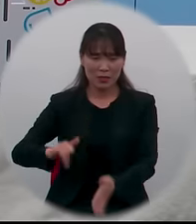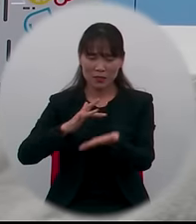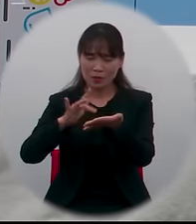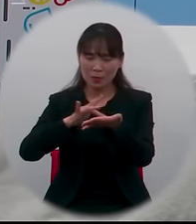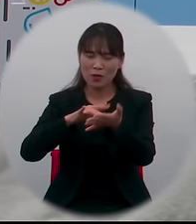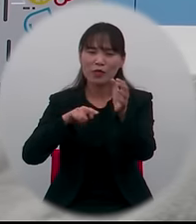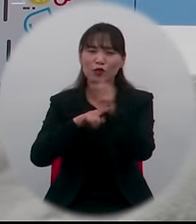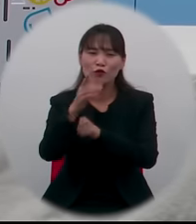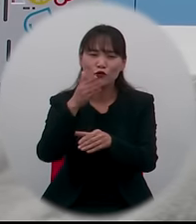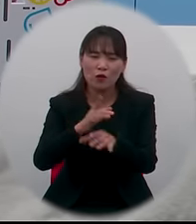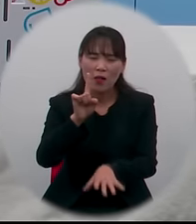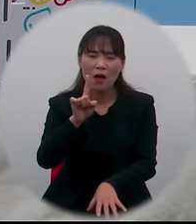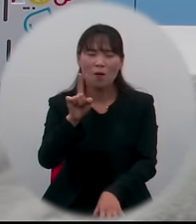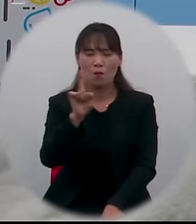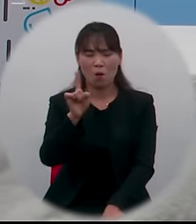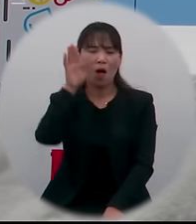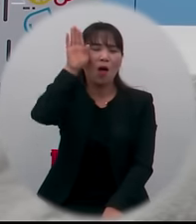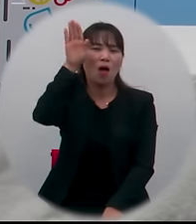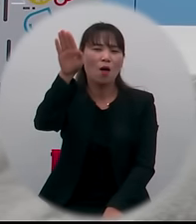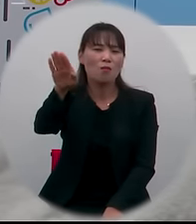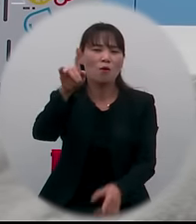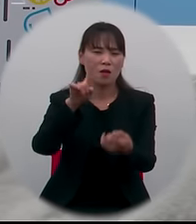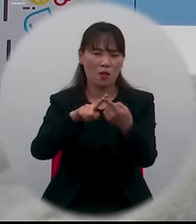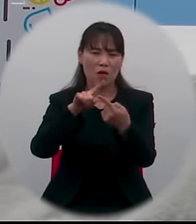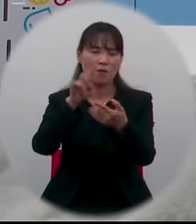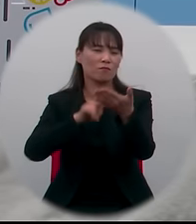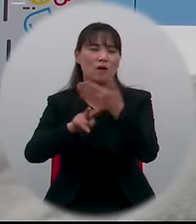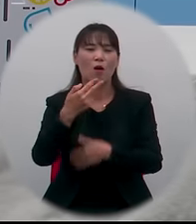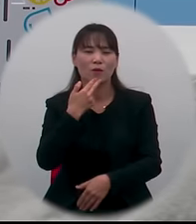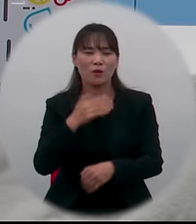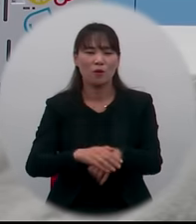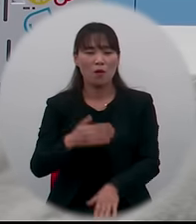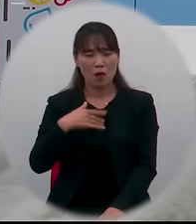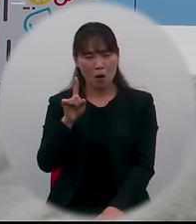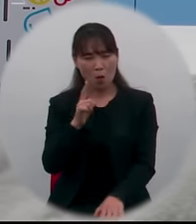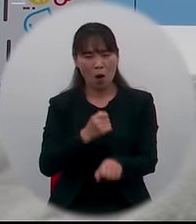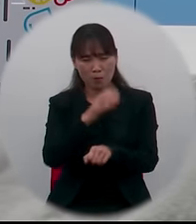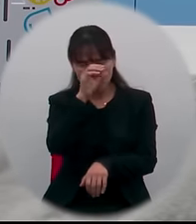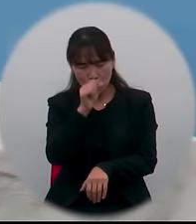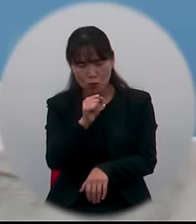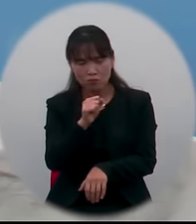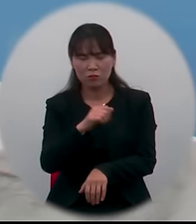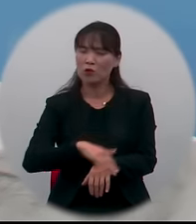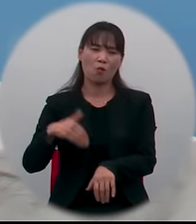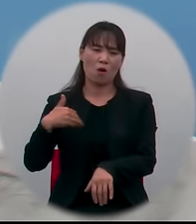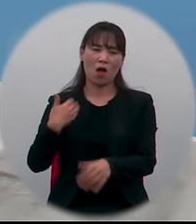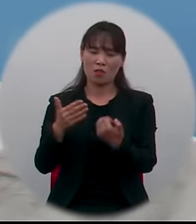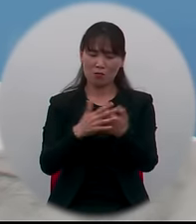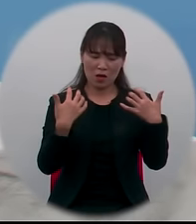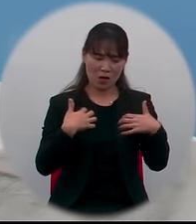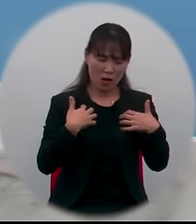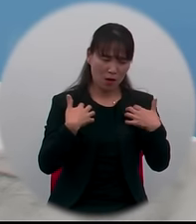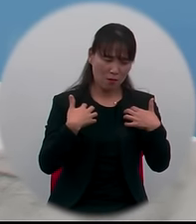우리 청소년 자녀들 스마트폰 하는 이유 중에 하나가 장래에 대한 비전이 없어서 그래요 내가 뭘 하면은 좋을지 그런 것들을 잘